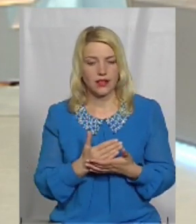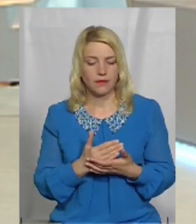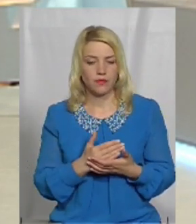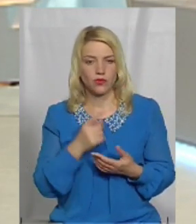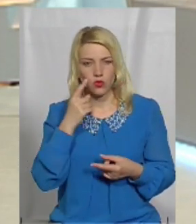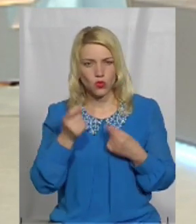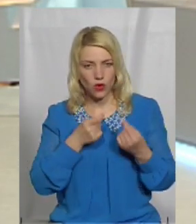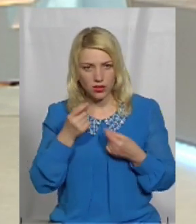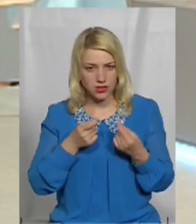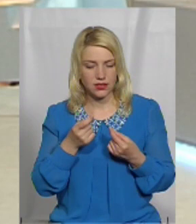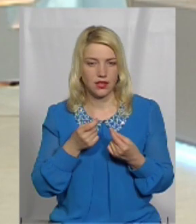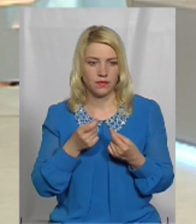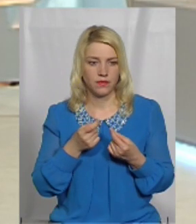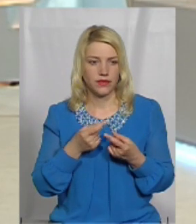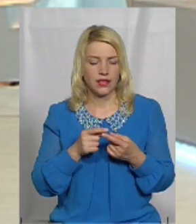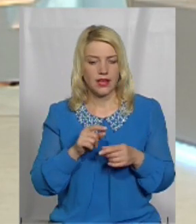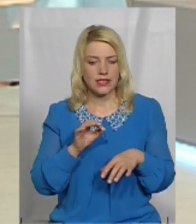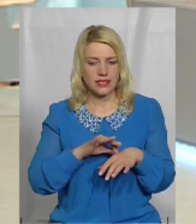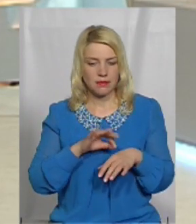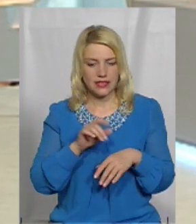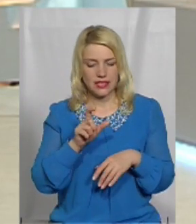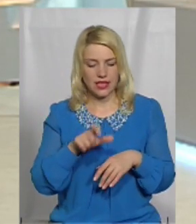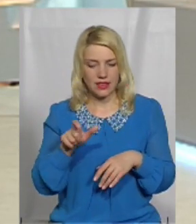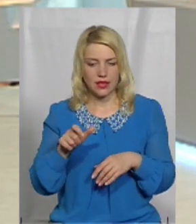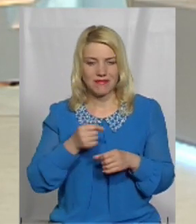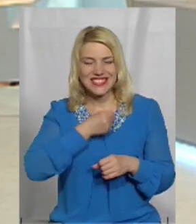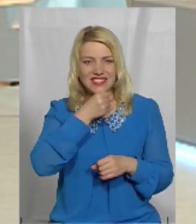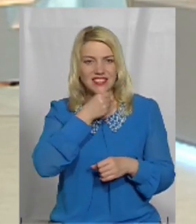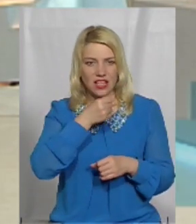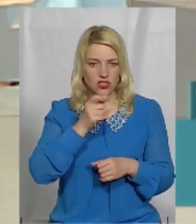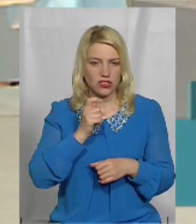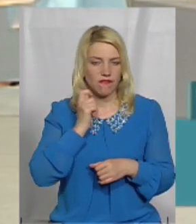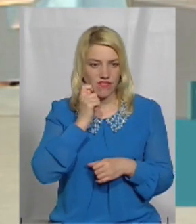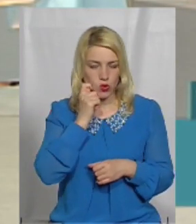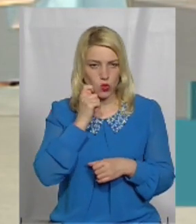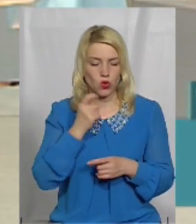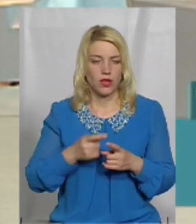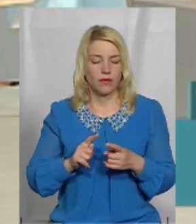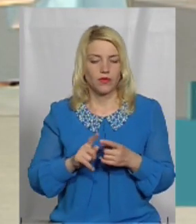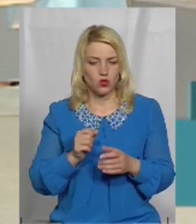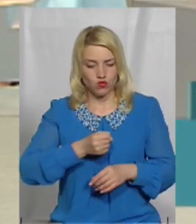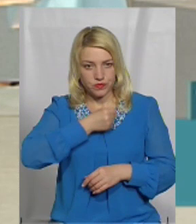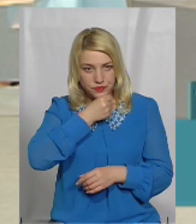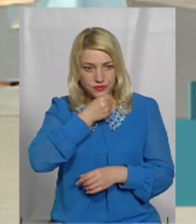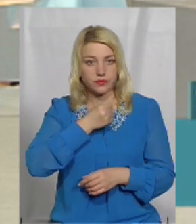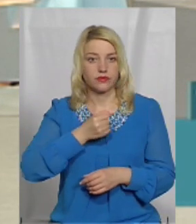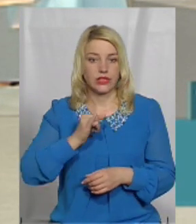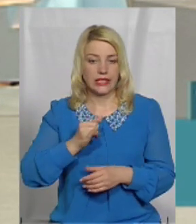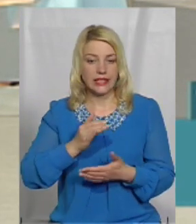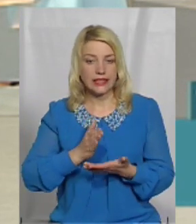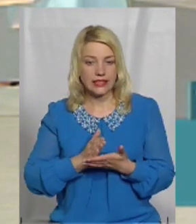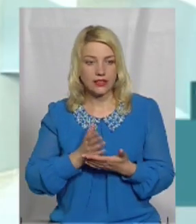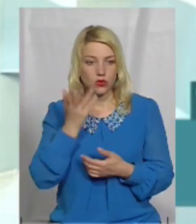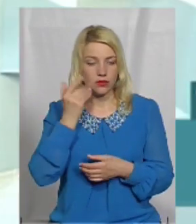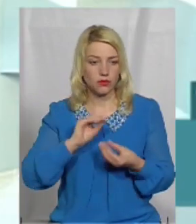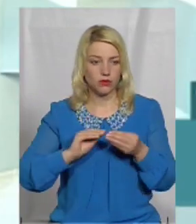нюанси з пацієнтами трошки старшого віку, так би мовити, досвідчених вікових категорій, і коли